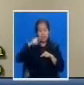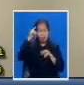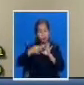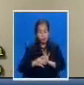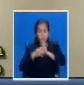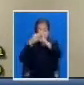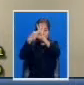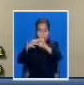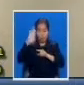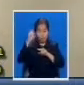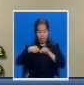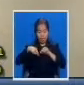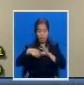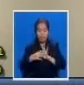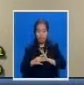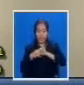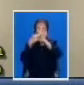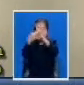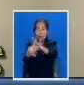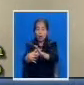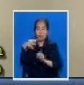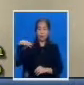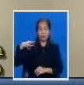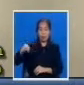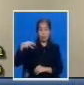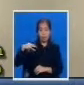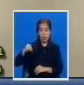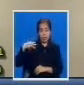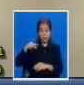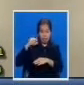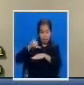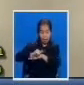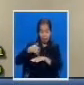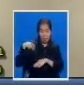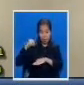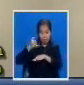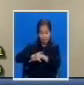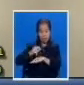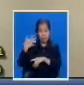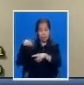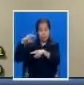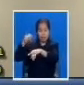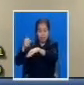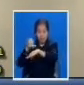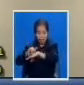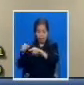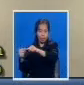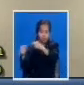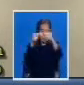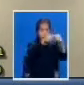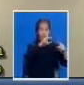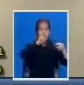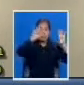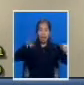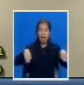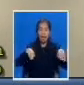จกลางเมืองอยู่แล้วไปถึงมินบุรีนะครับและอีกเส้นทางหนึ่งก็คือเชื่อมจากมินบุรีไปตามแนวของรามินทราไปจนถึงศู